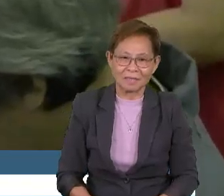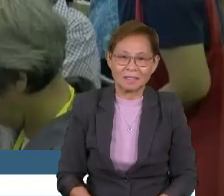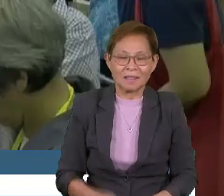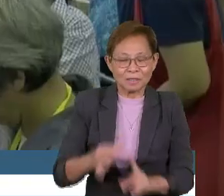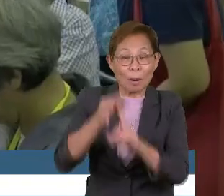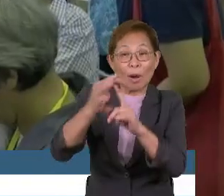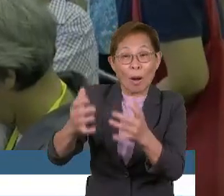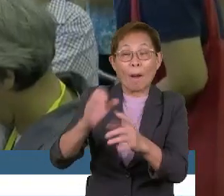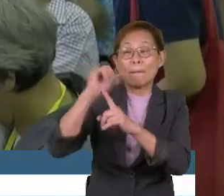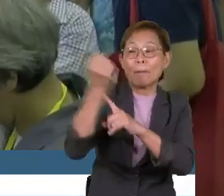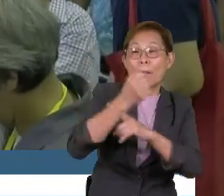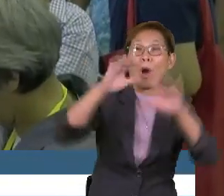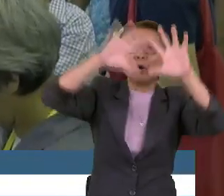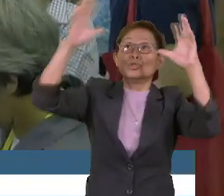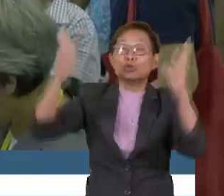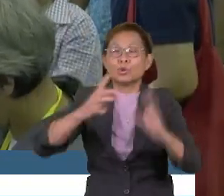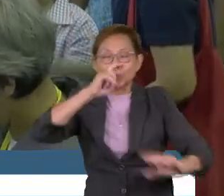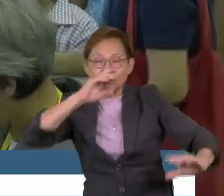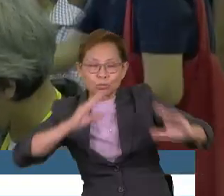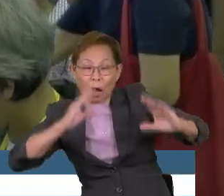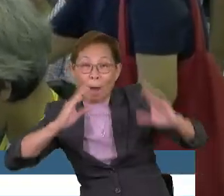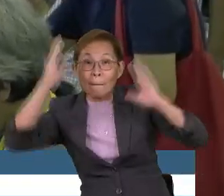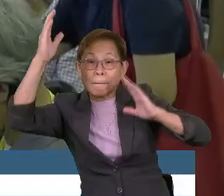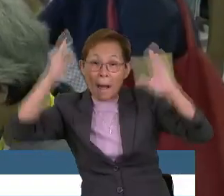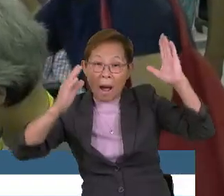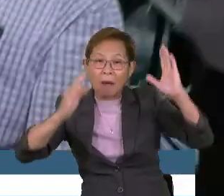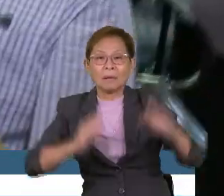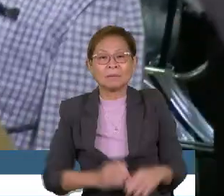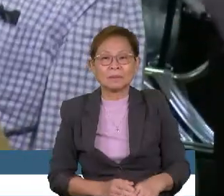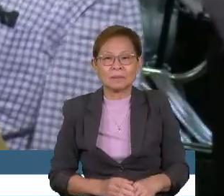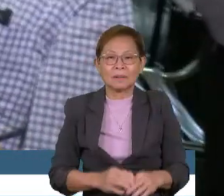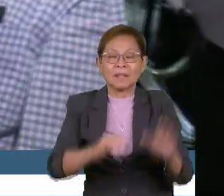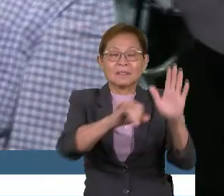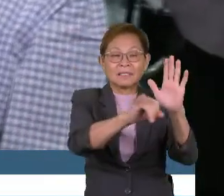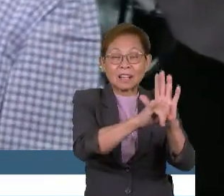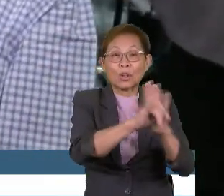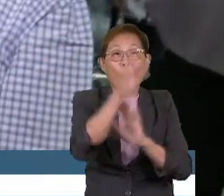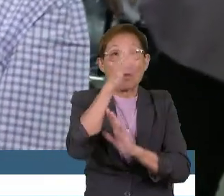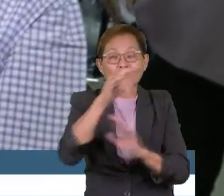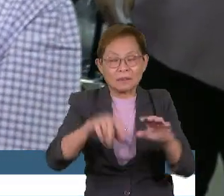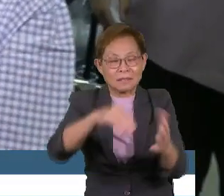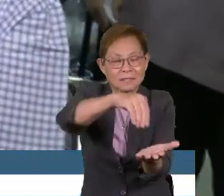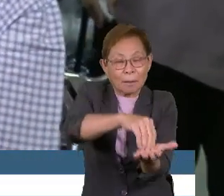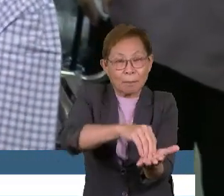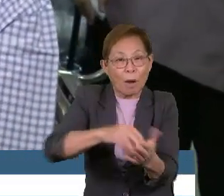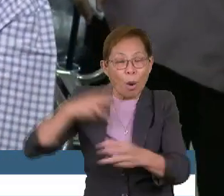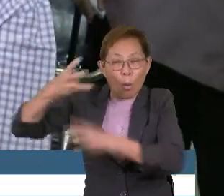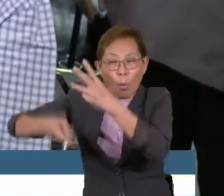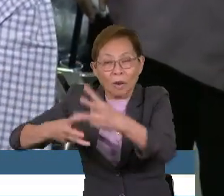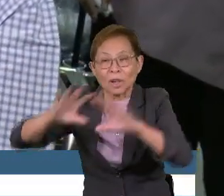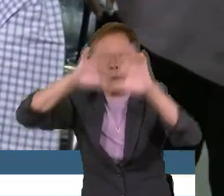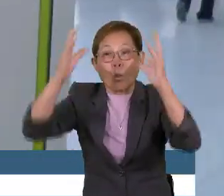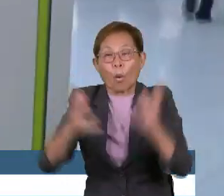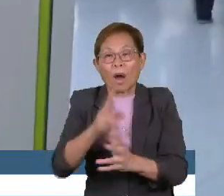Demikian hasrat pertubuhan dunia karikatur Malaysia Pedukar, berikutan status Melaka sebagai tapak warisan dunia